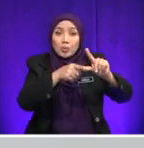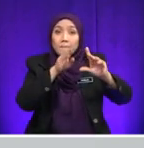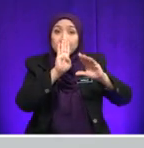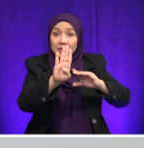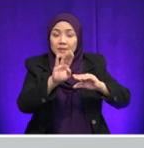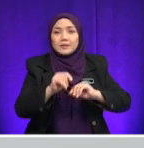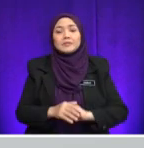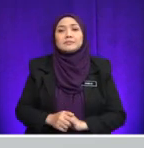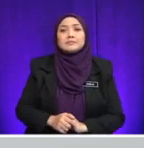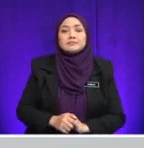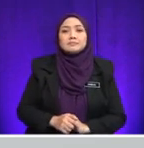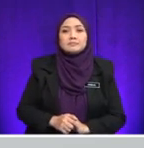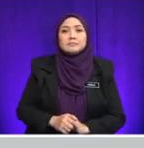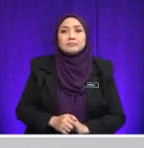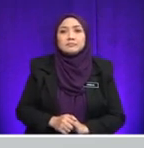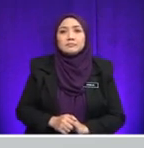sudut